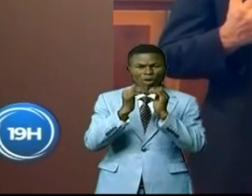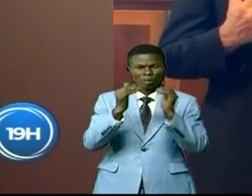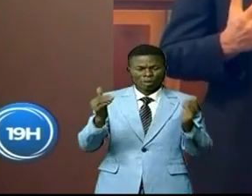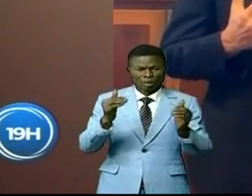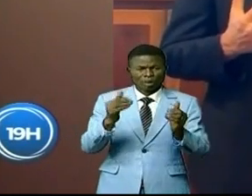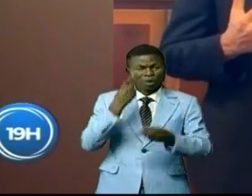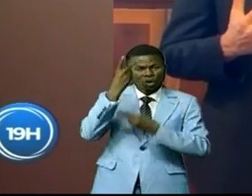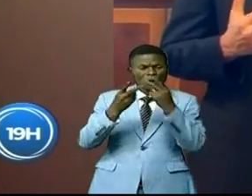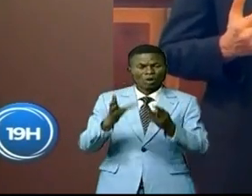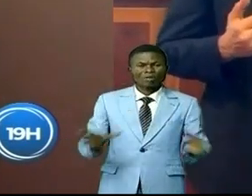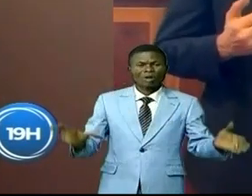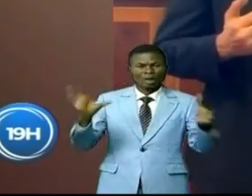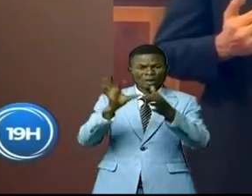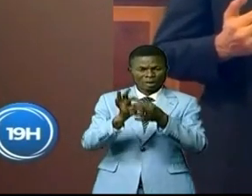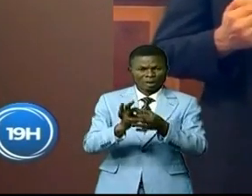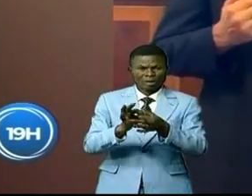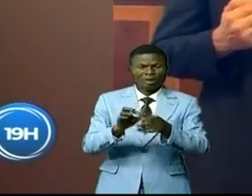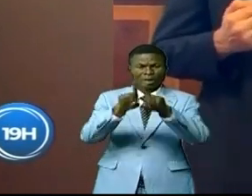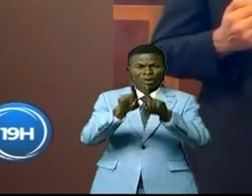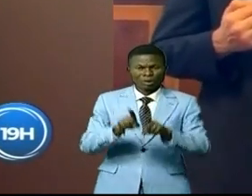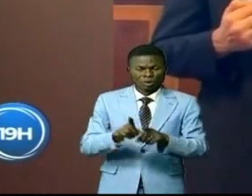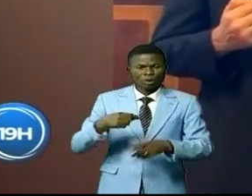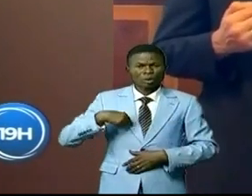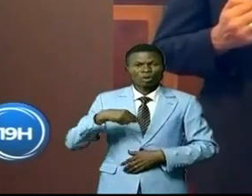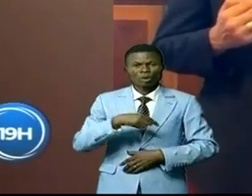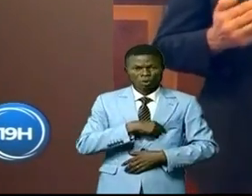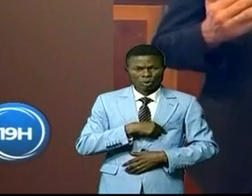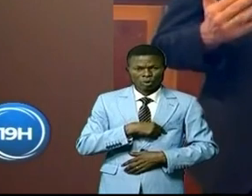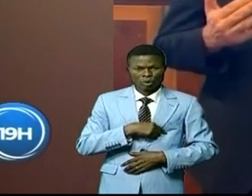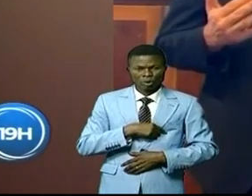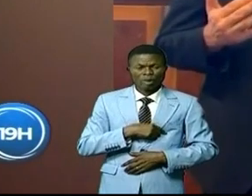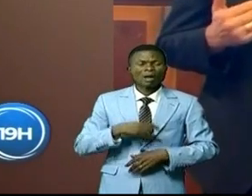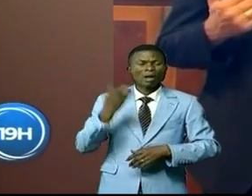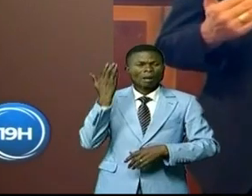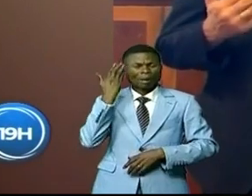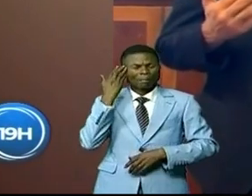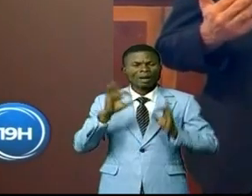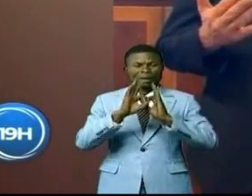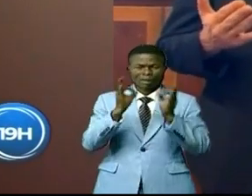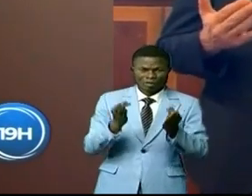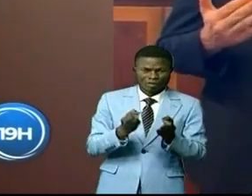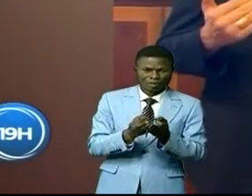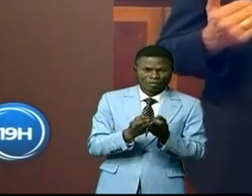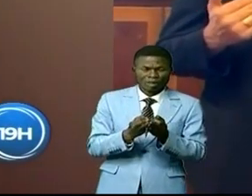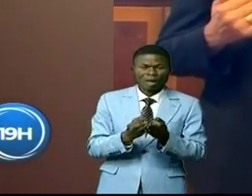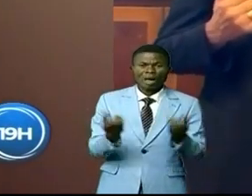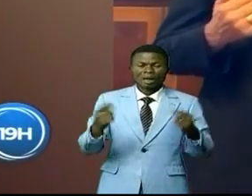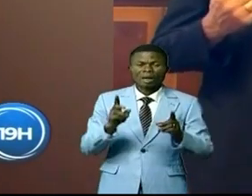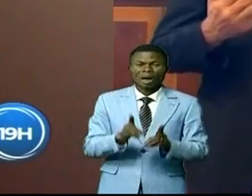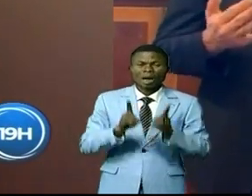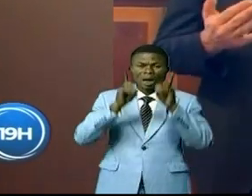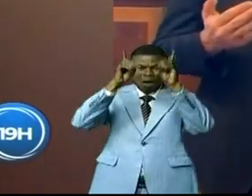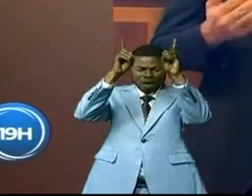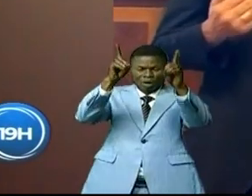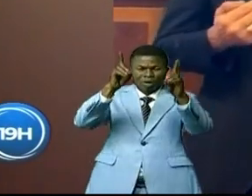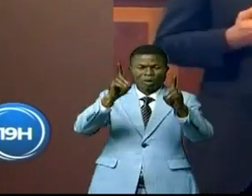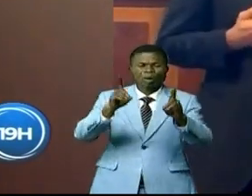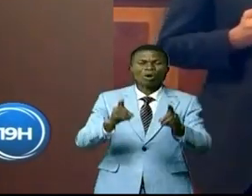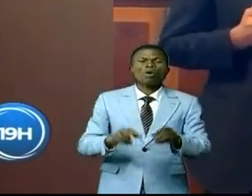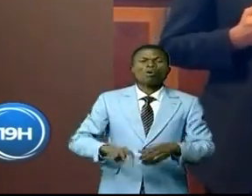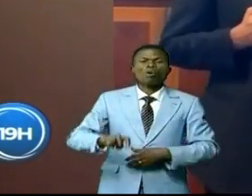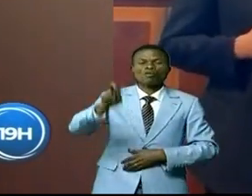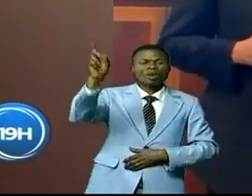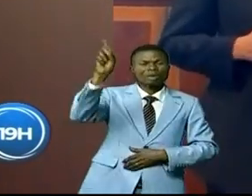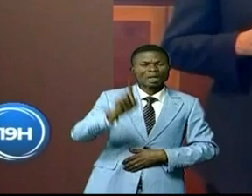de réconciliation, et alors nous, comme quand le père de famille reporte son voyage pour des raisons de santé, nous que sont